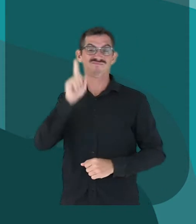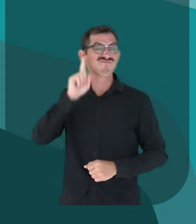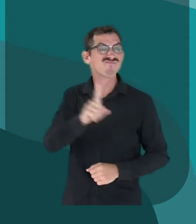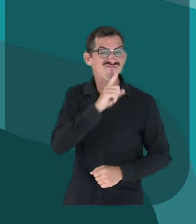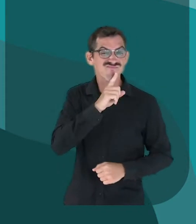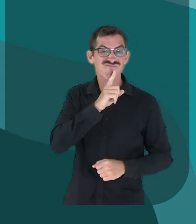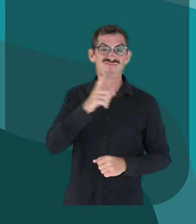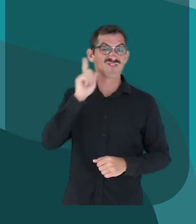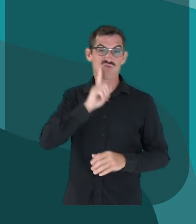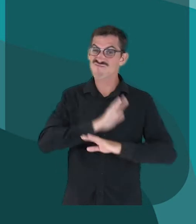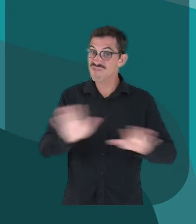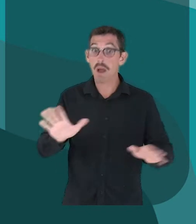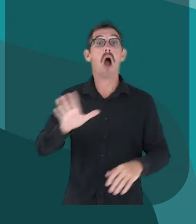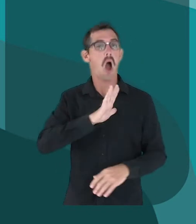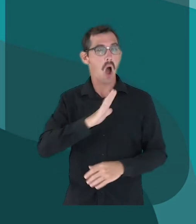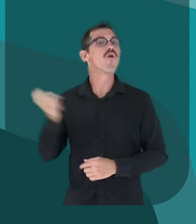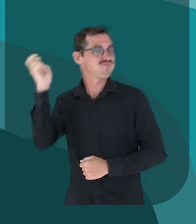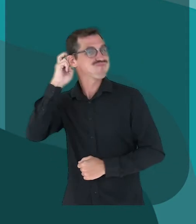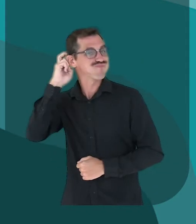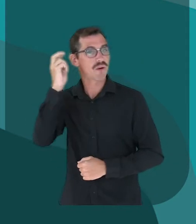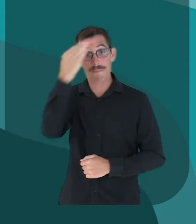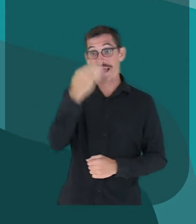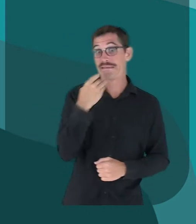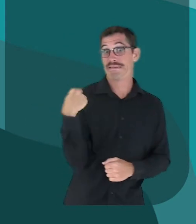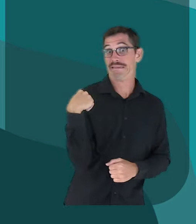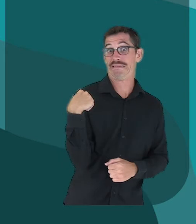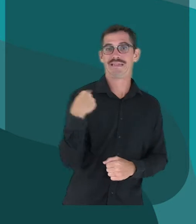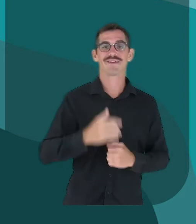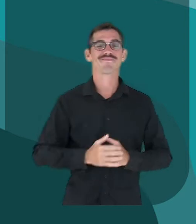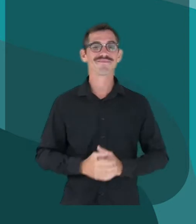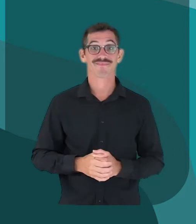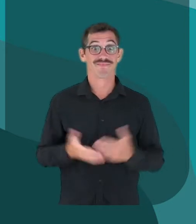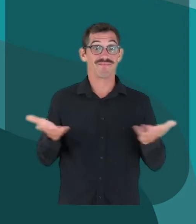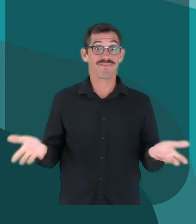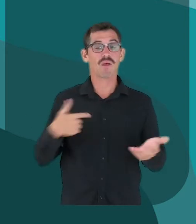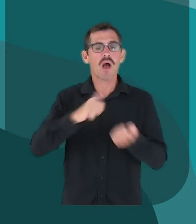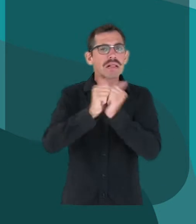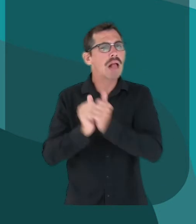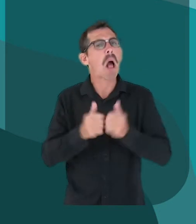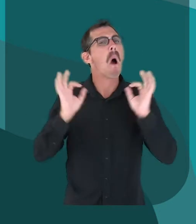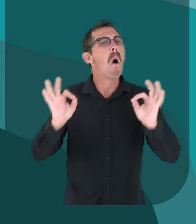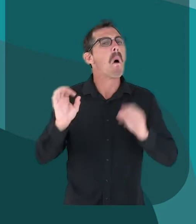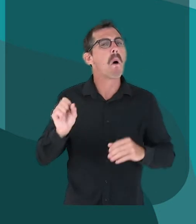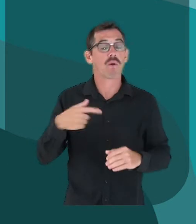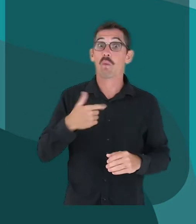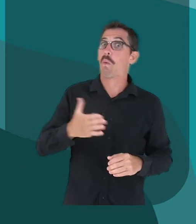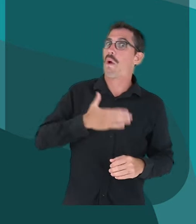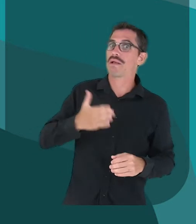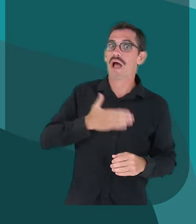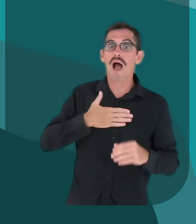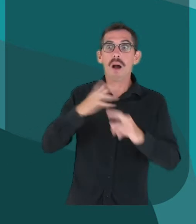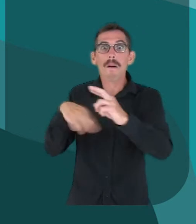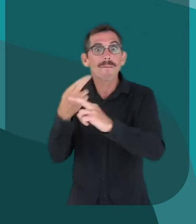suis complètement sourd, mais j'ai eu un implant cochléaire en mars dernier. Auquel je m'adapte super bien. Là.